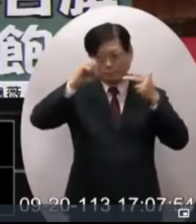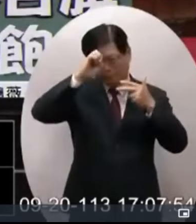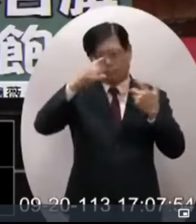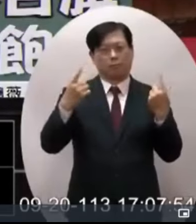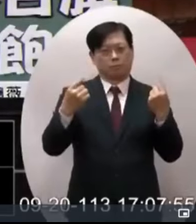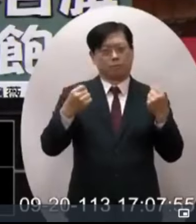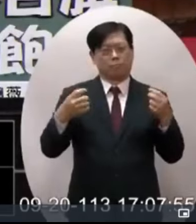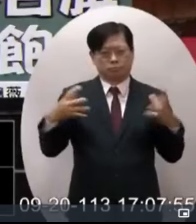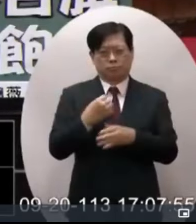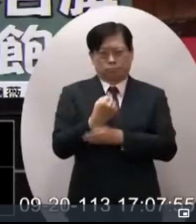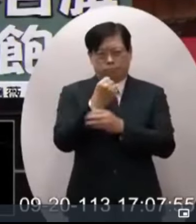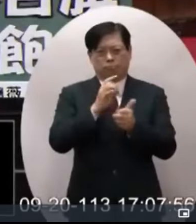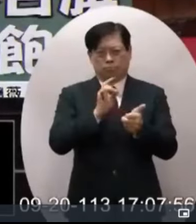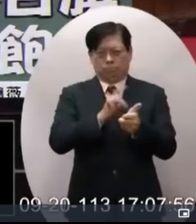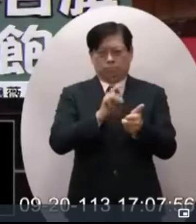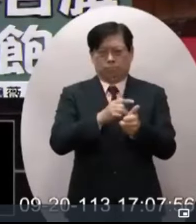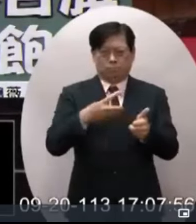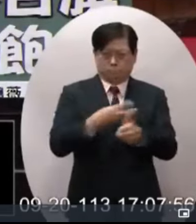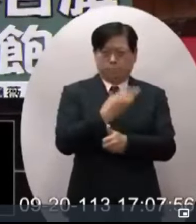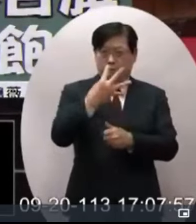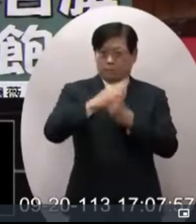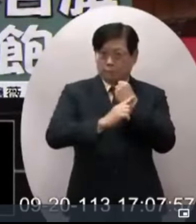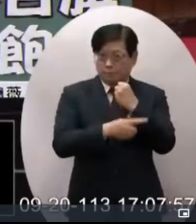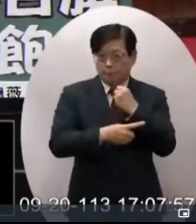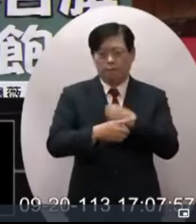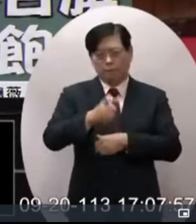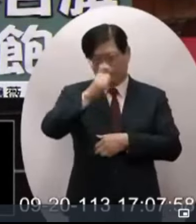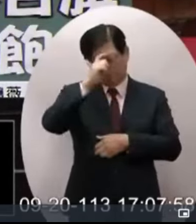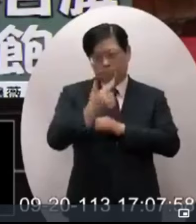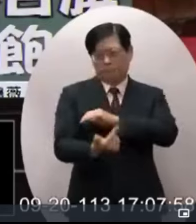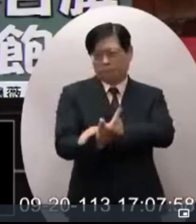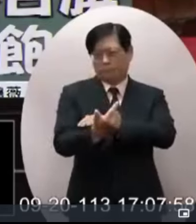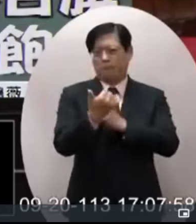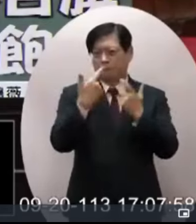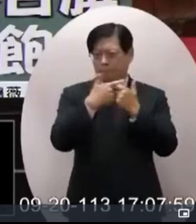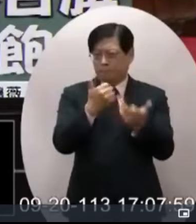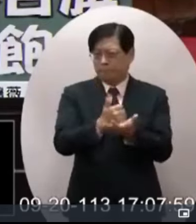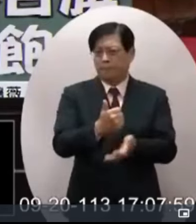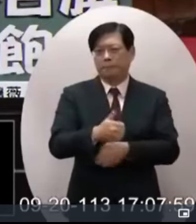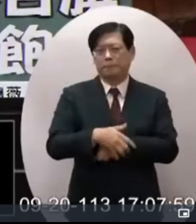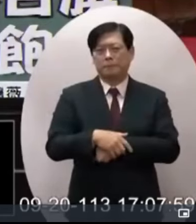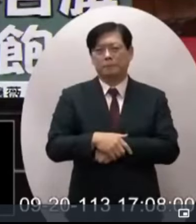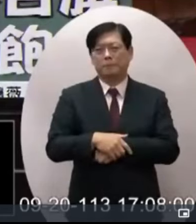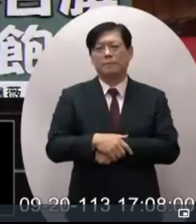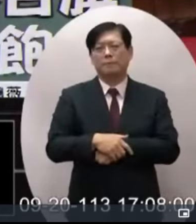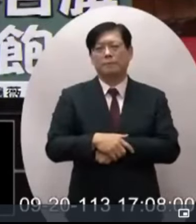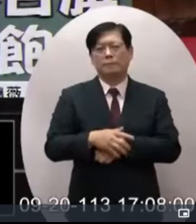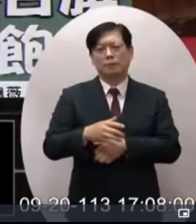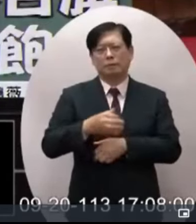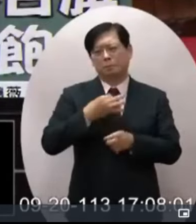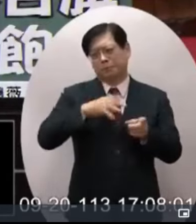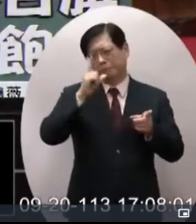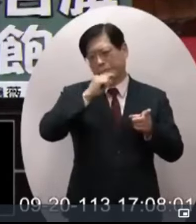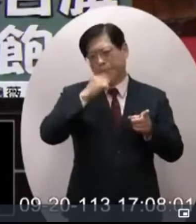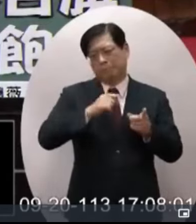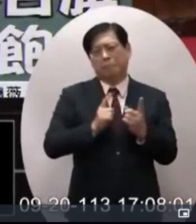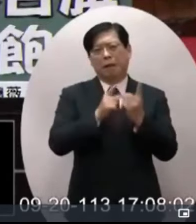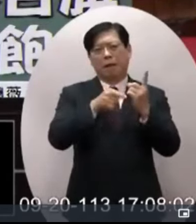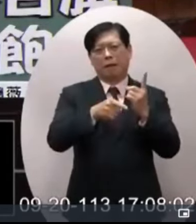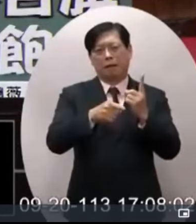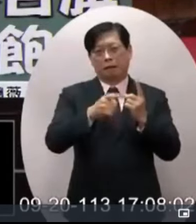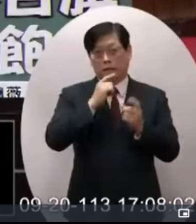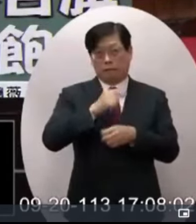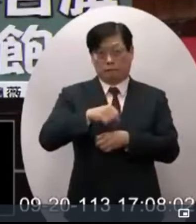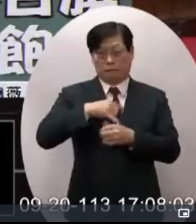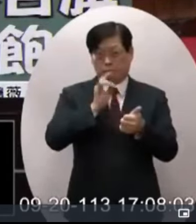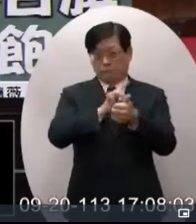政党也一起支持打诈四法，我们希望它赶快发挥功效。所以我们不想看到这样